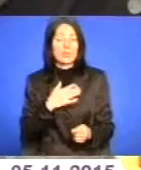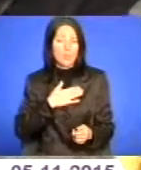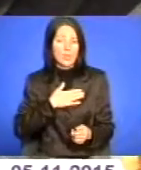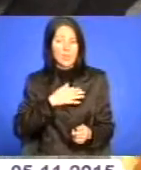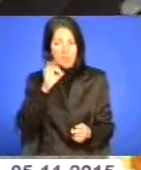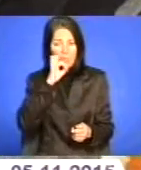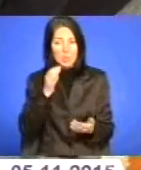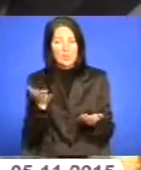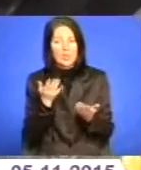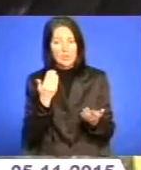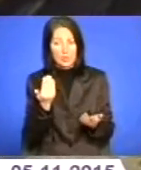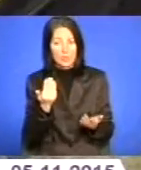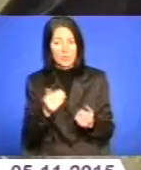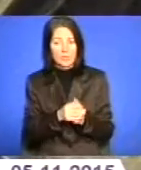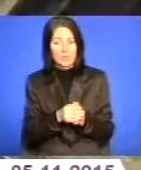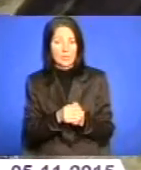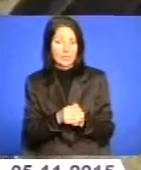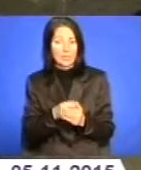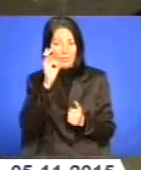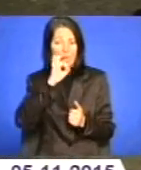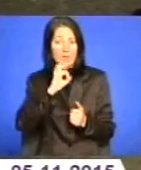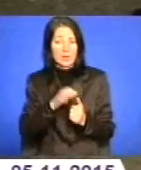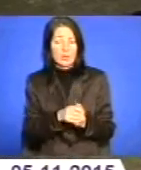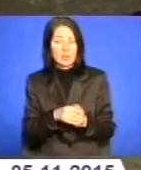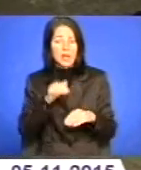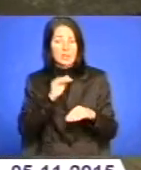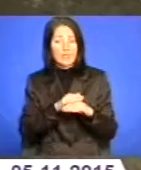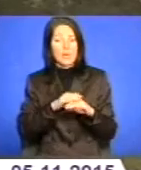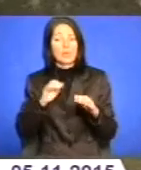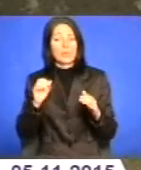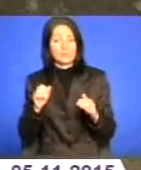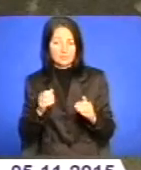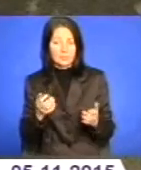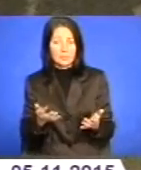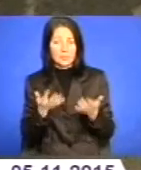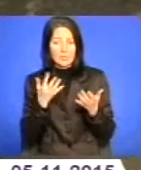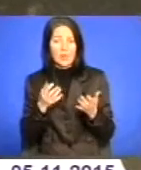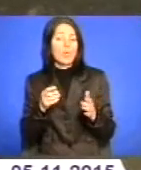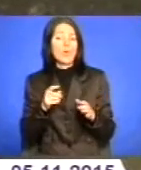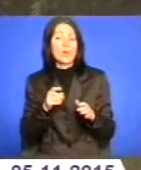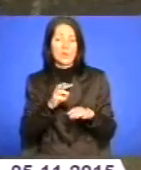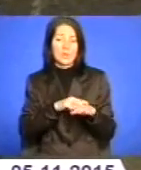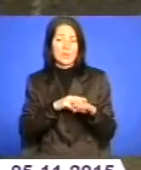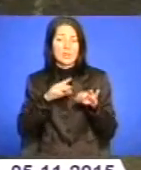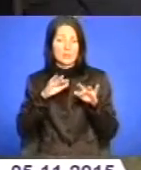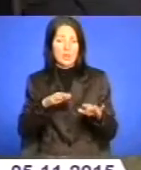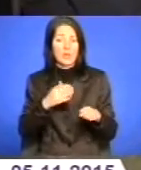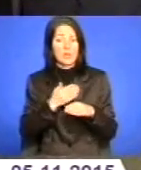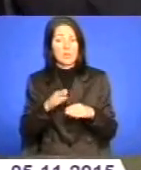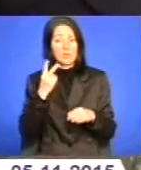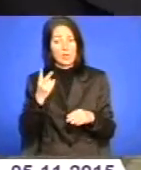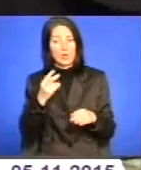Для чого вони вам? Приймав. За фактом злочину відкрито кримінальне провадження згідно частини 2